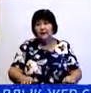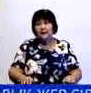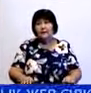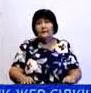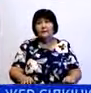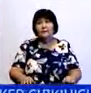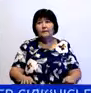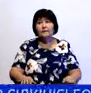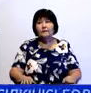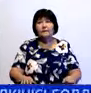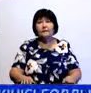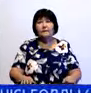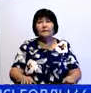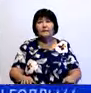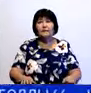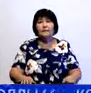Қазақ